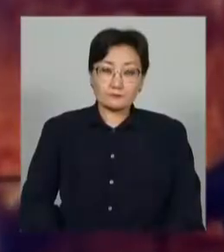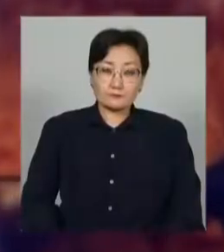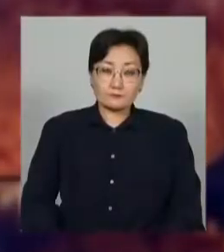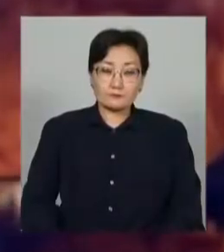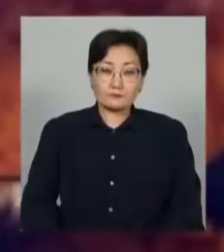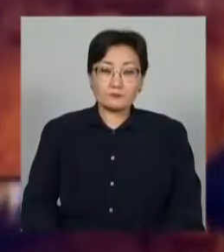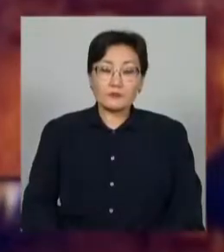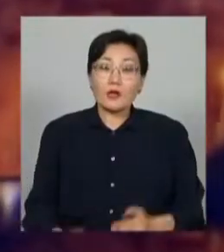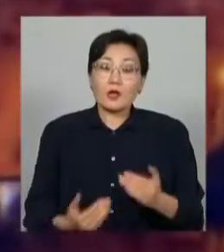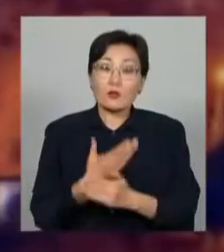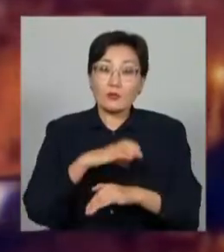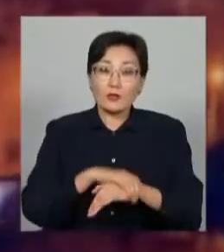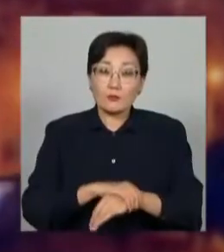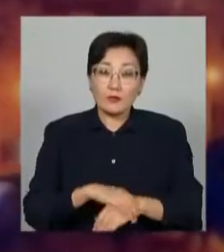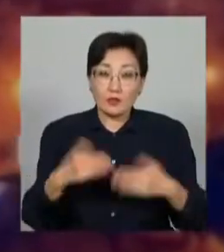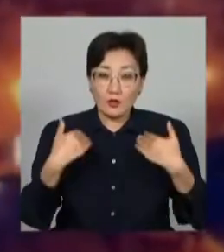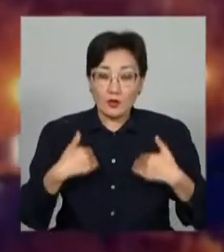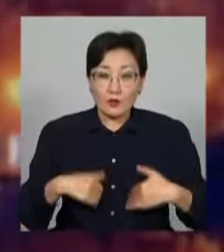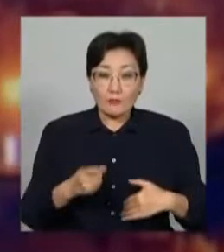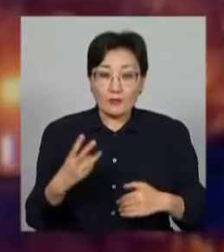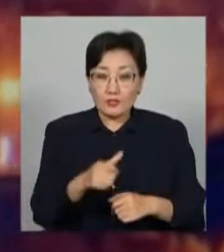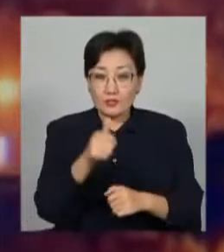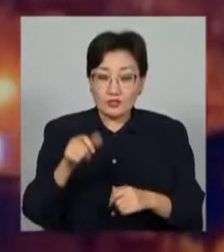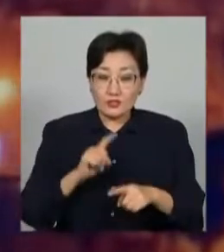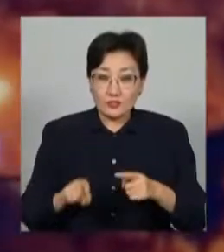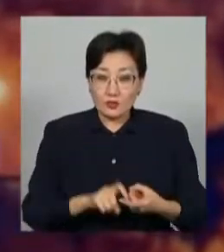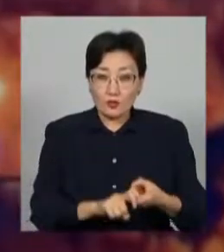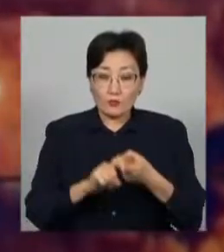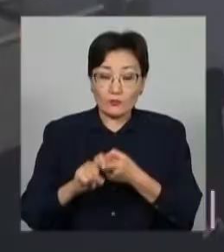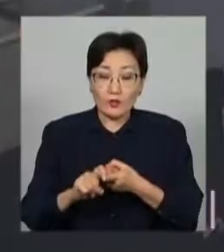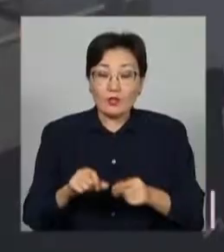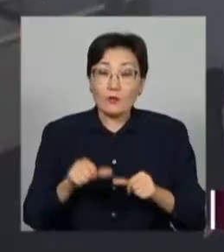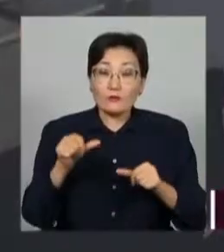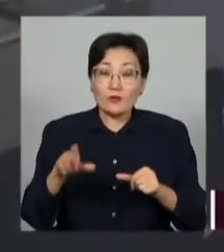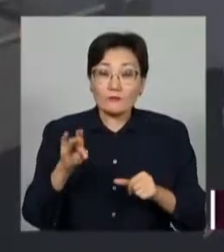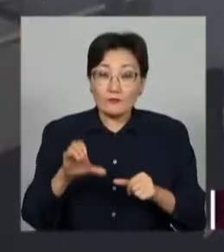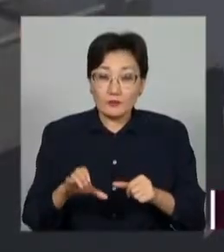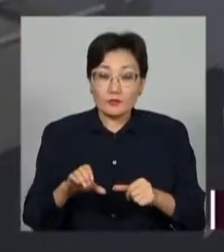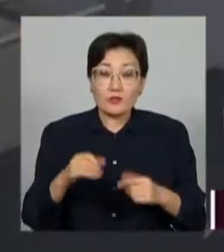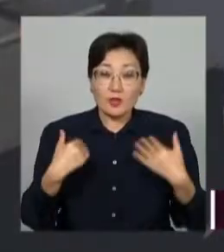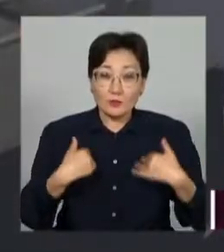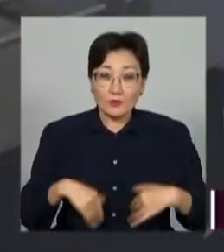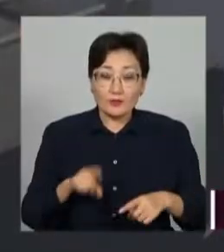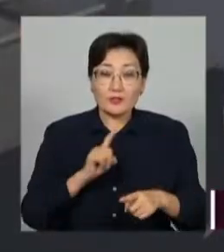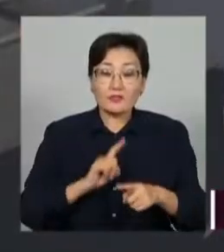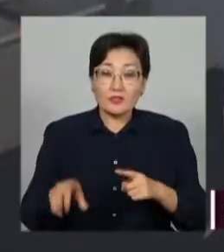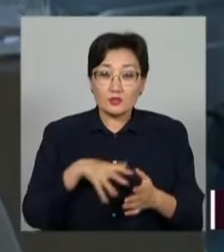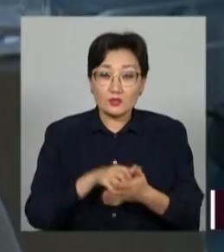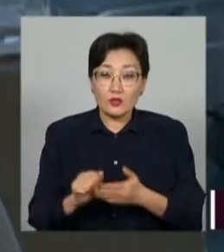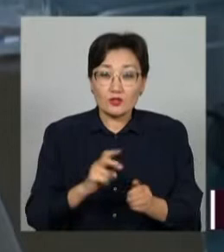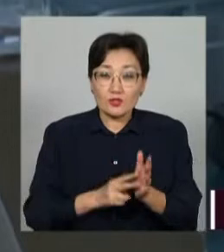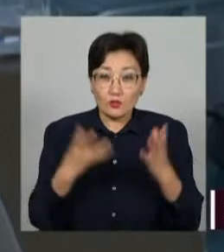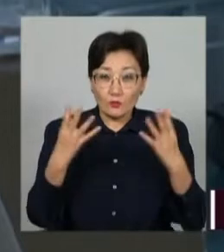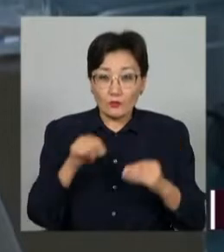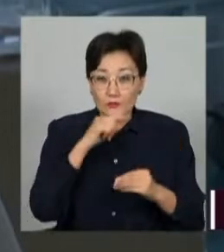Ал омикрон штамы адамға бірнеше сағат ішінде жұғады. Оның тағы бір ерекшелігі вирус ағзадан тез жойылады. Шамамен 7 күн ішінде.